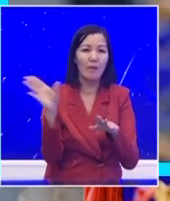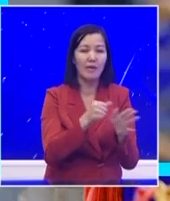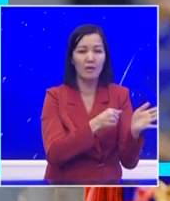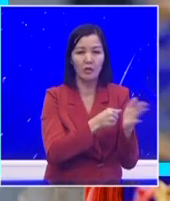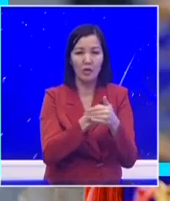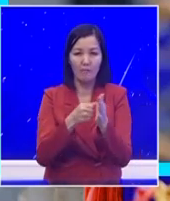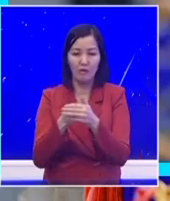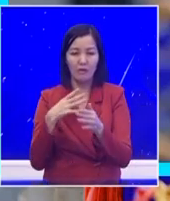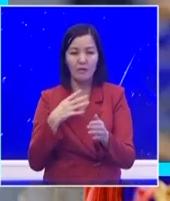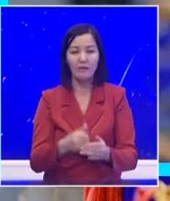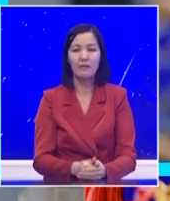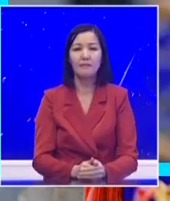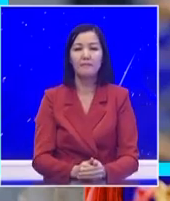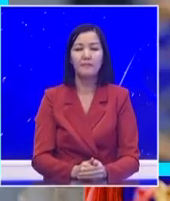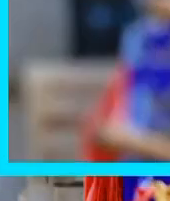жабылды.